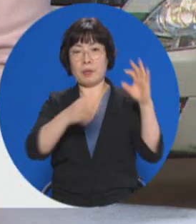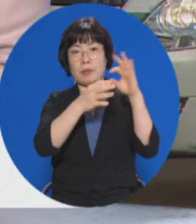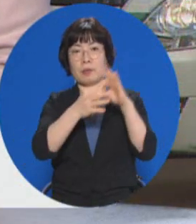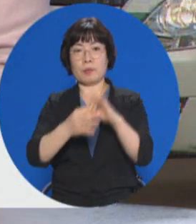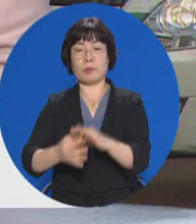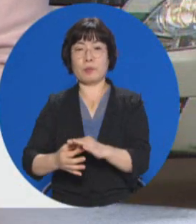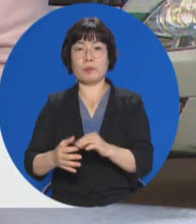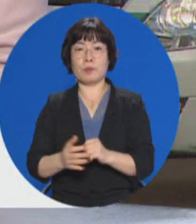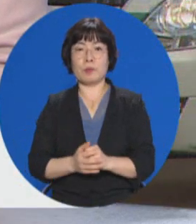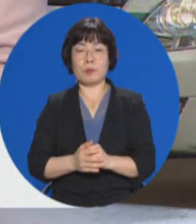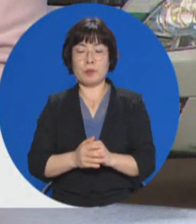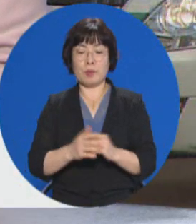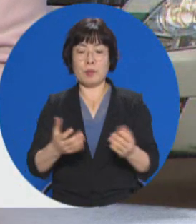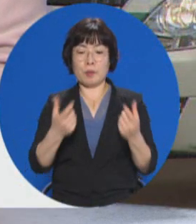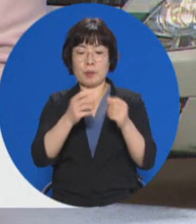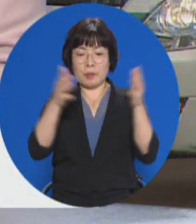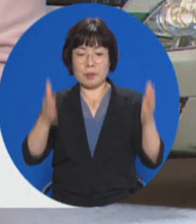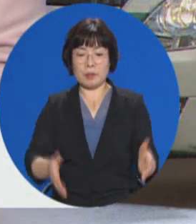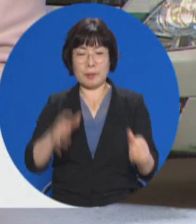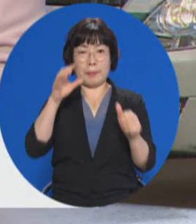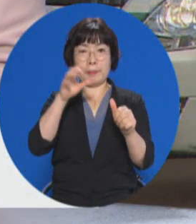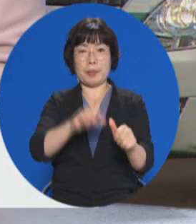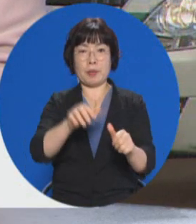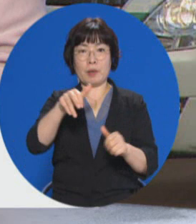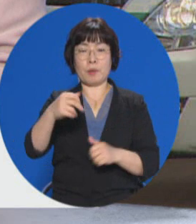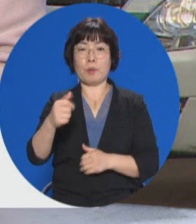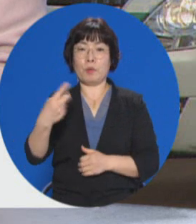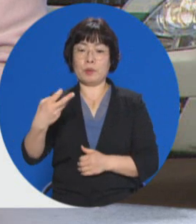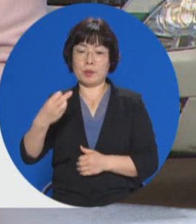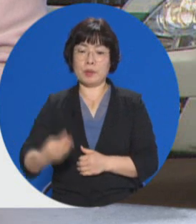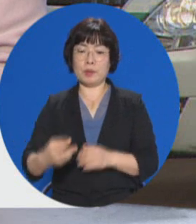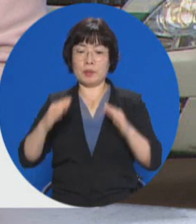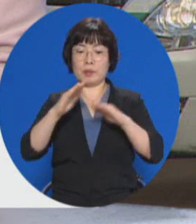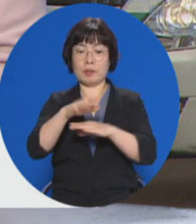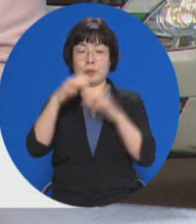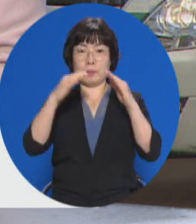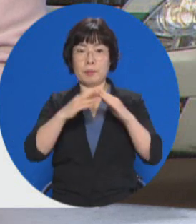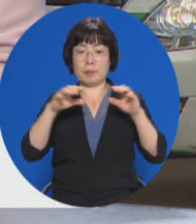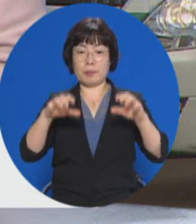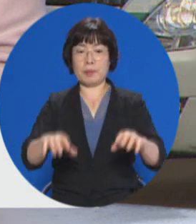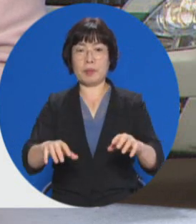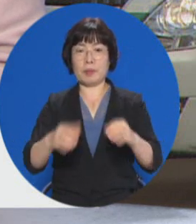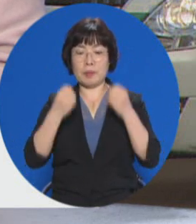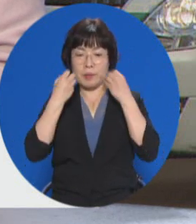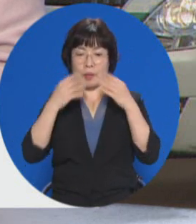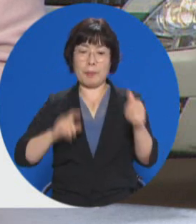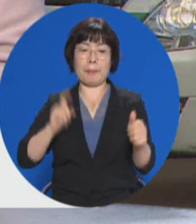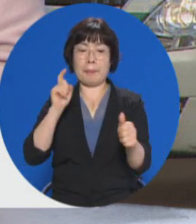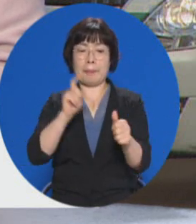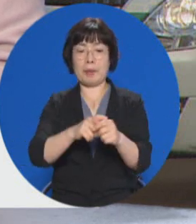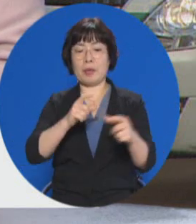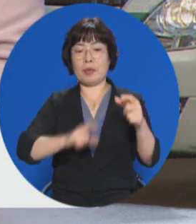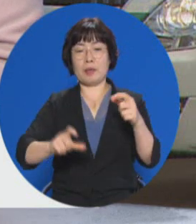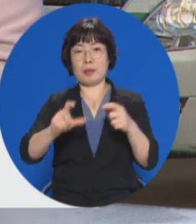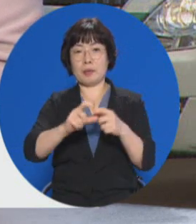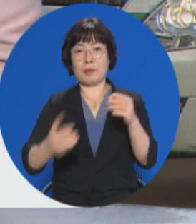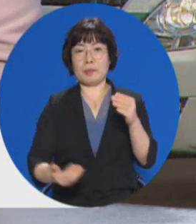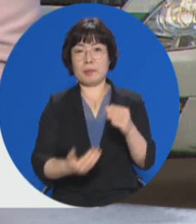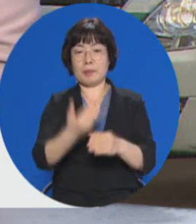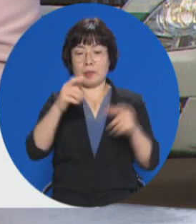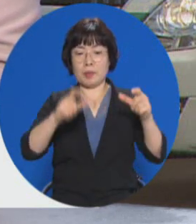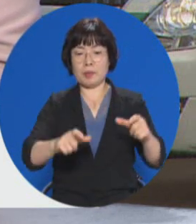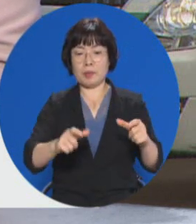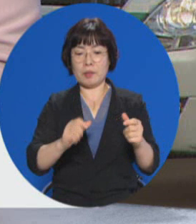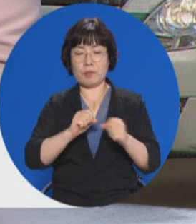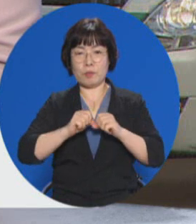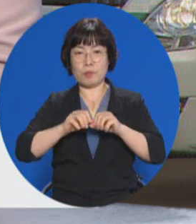있습니다. 동일 집단 격리, 이른바 코호트 조치가 내려진 시골마을에선 신규 확진자가 추가로 발생했습니다. 지역